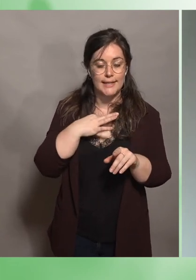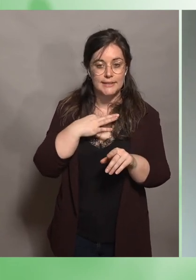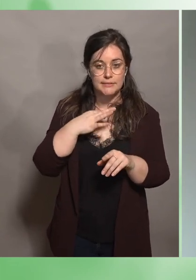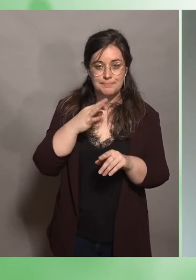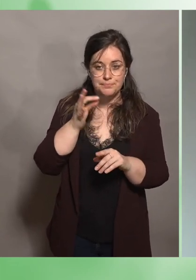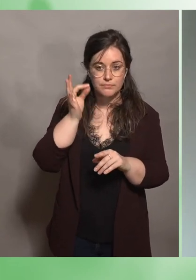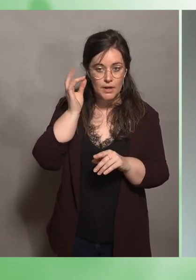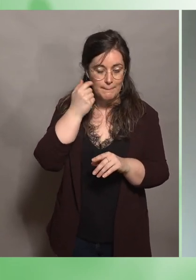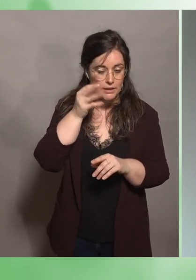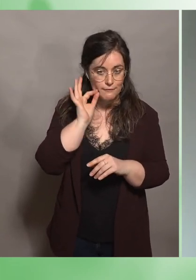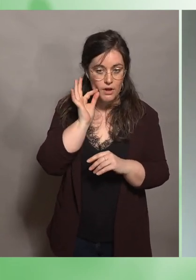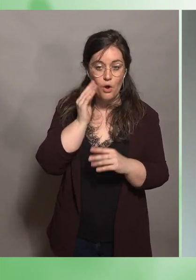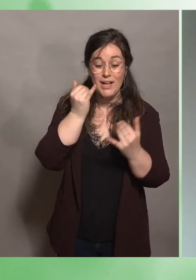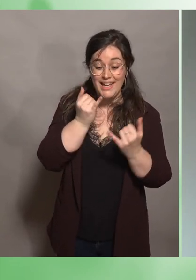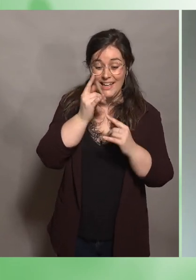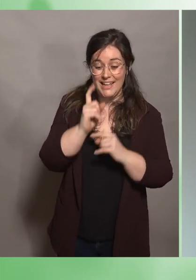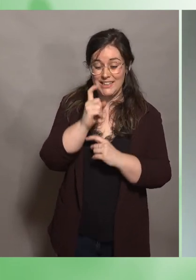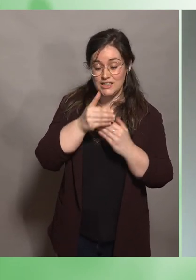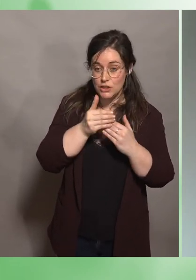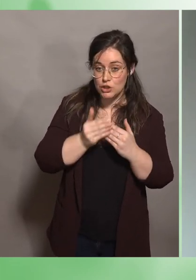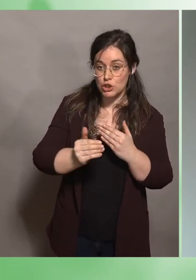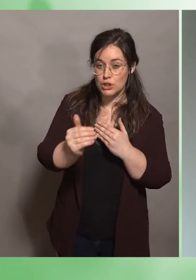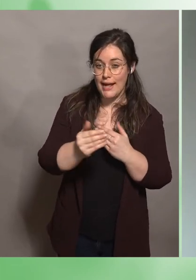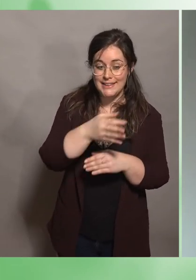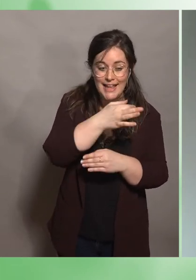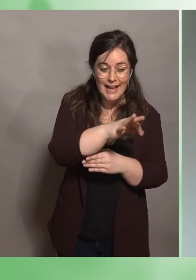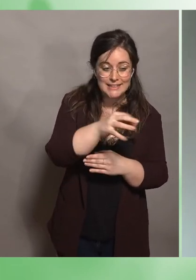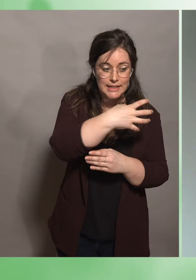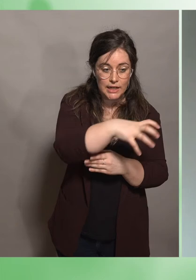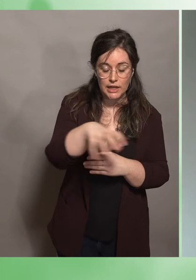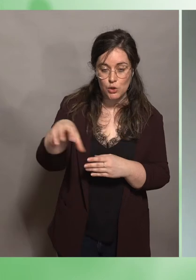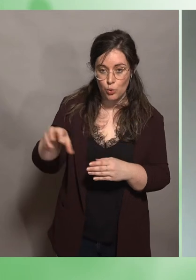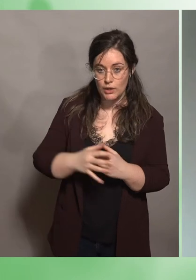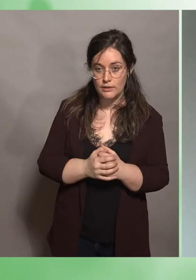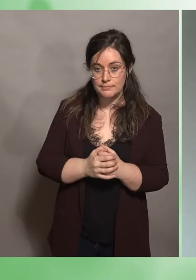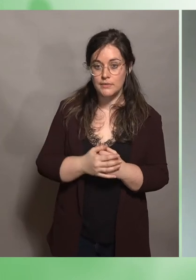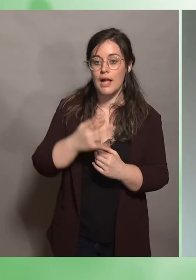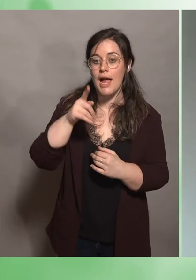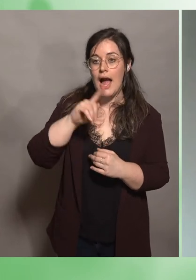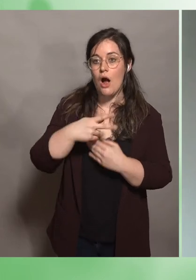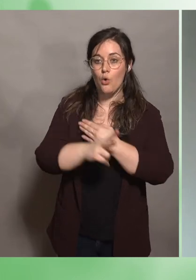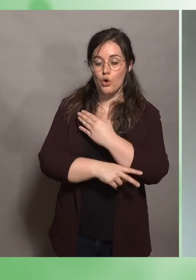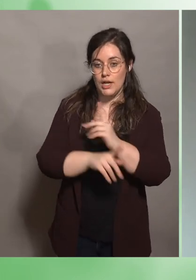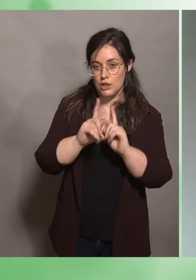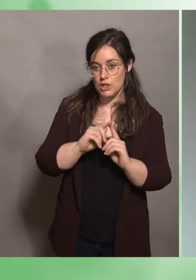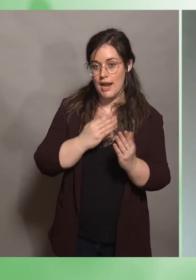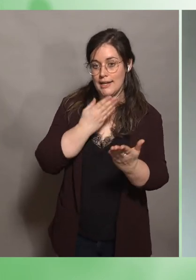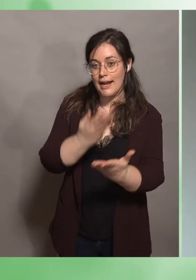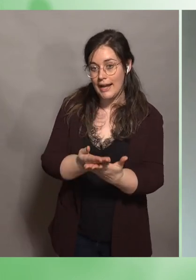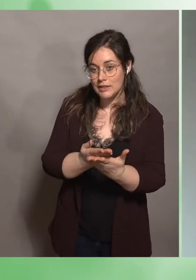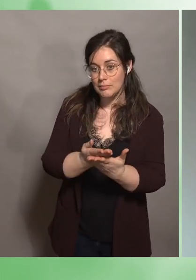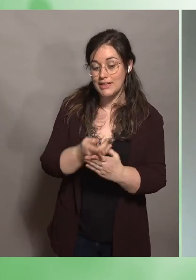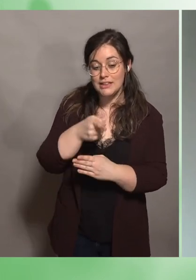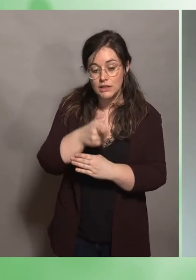Und wir starten gerade dabei, in einzelnen Regionen auch Lehrstellen anzubieten. Hier sind wir